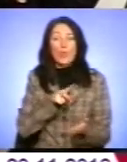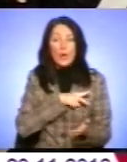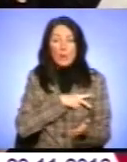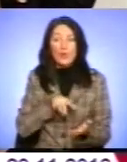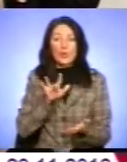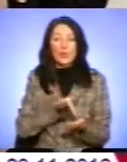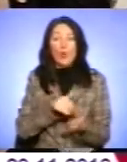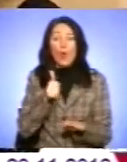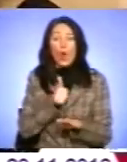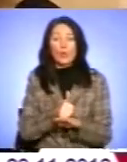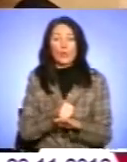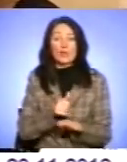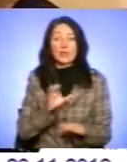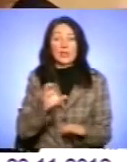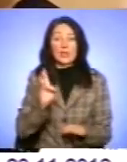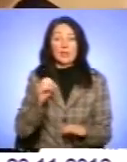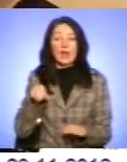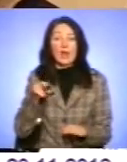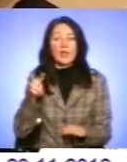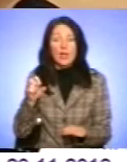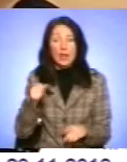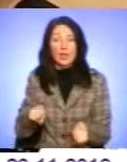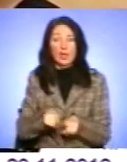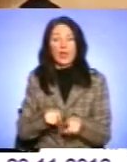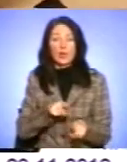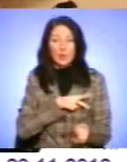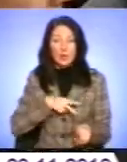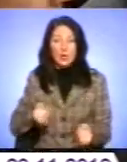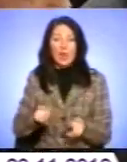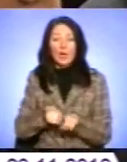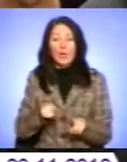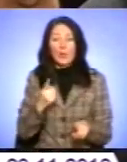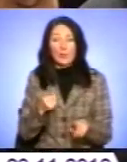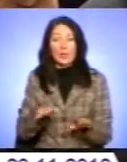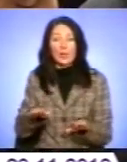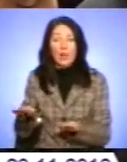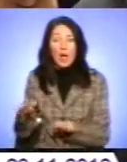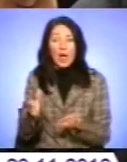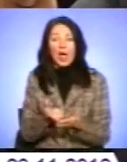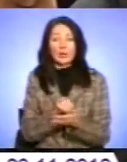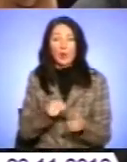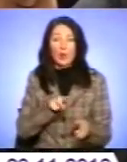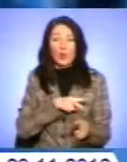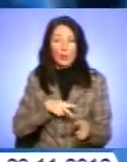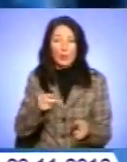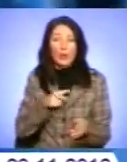Сергія Надала. Призери також отримали грошові винагороди. Інших учасників відзначили дипломами.